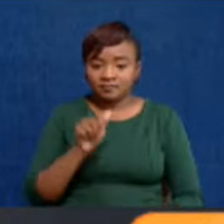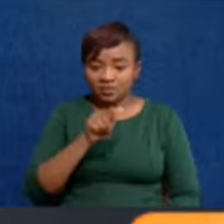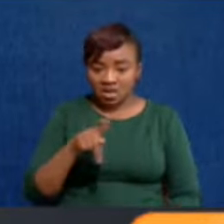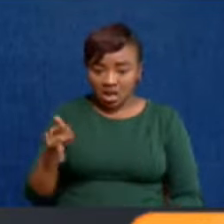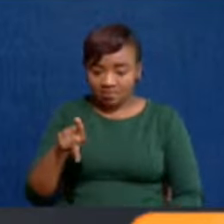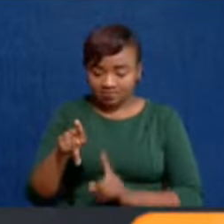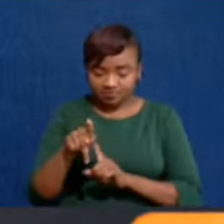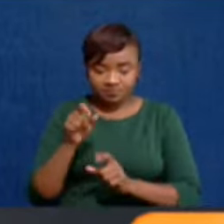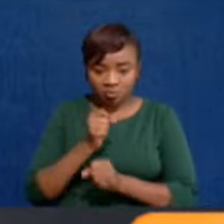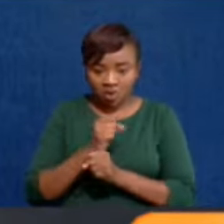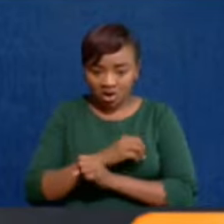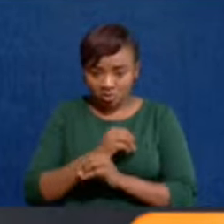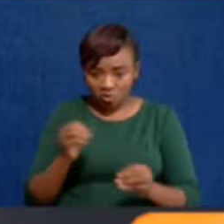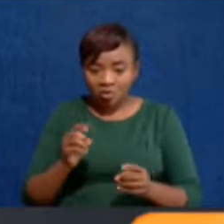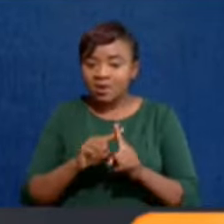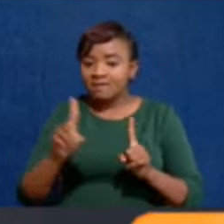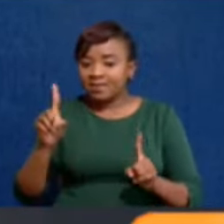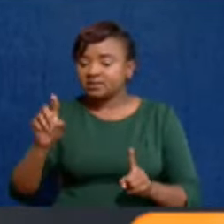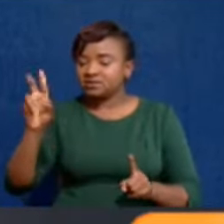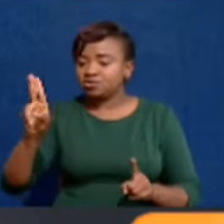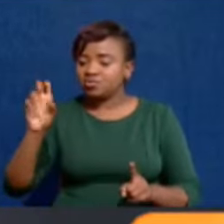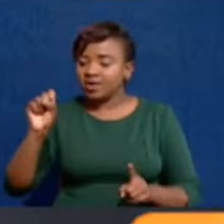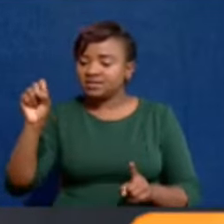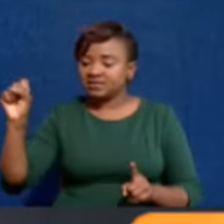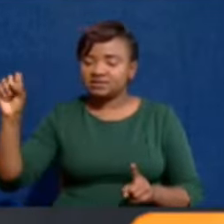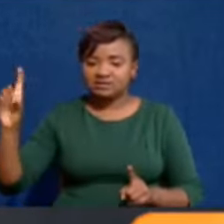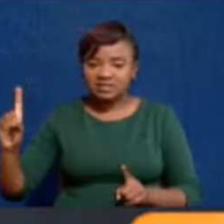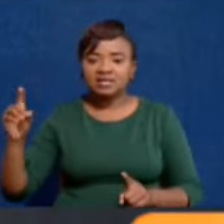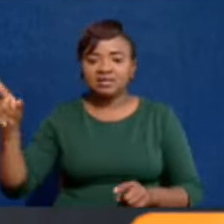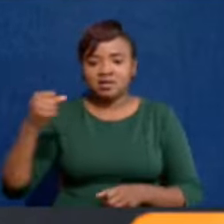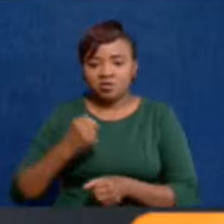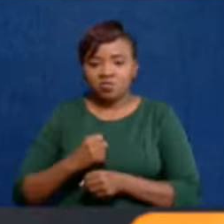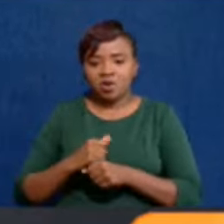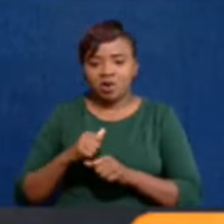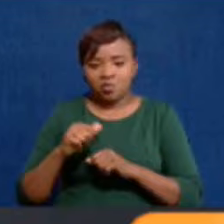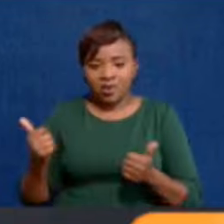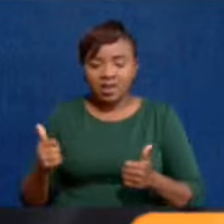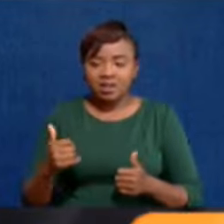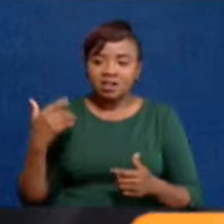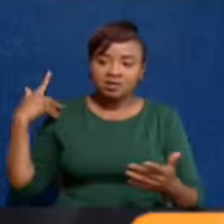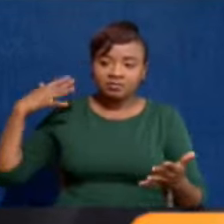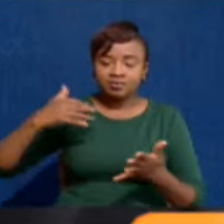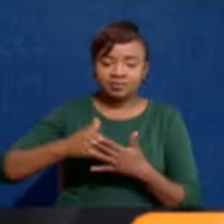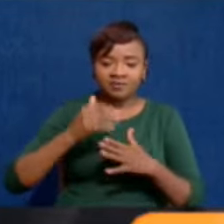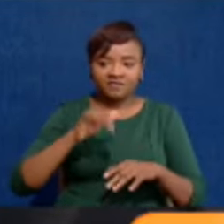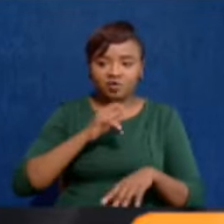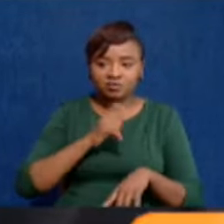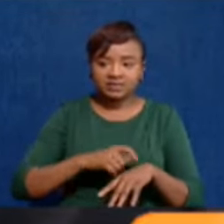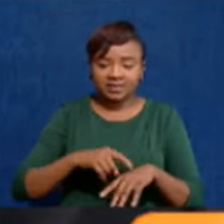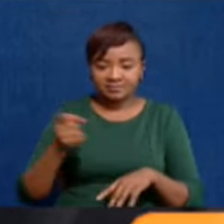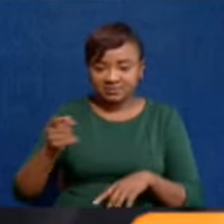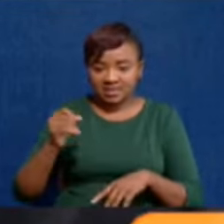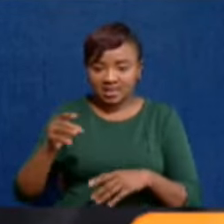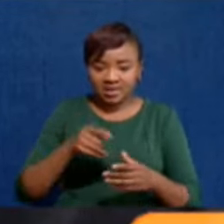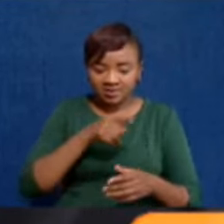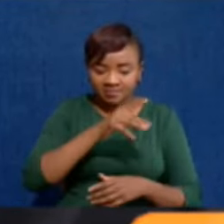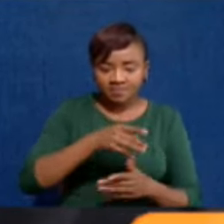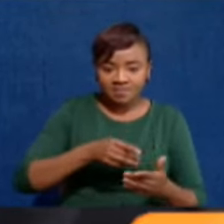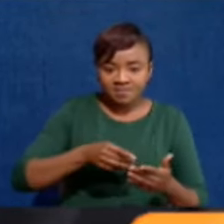the USSD is working. So far since the salaries were paid on ATM, they have